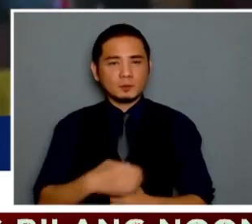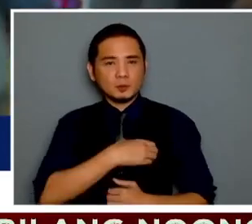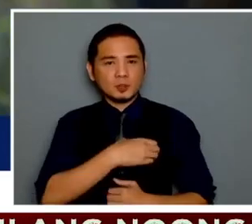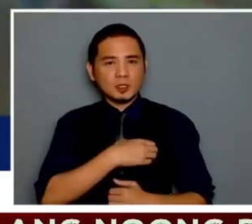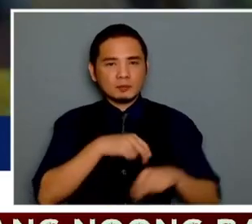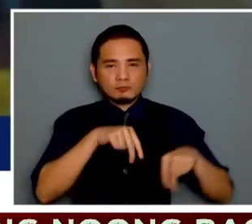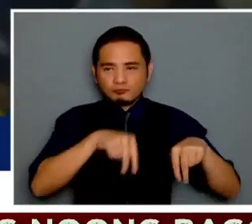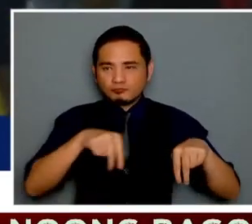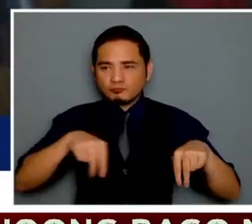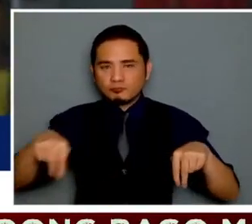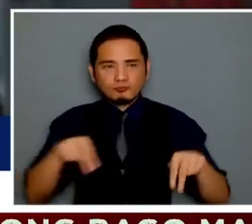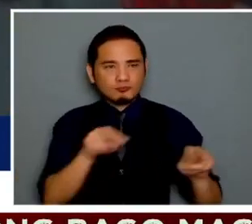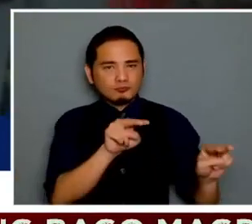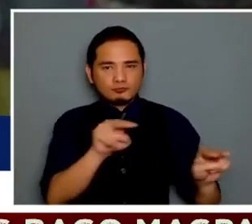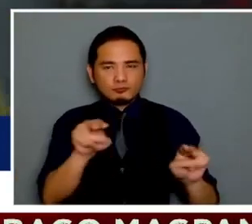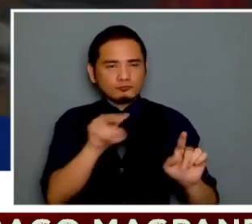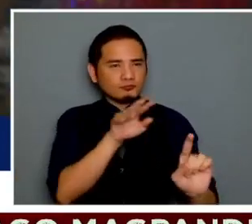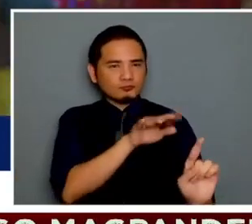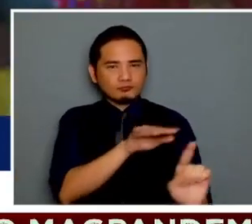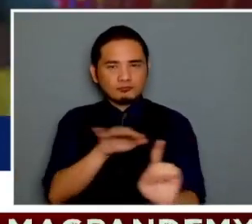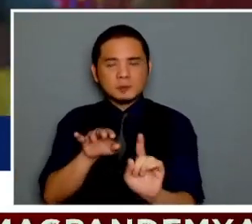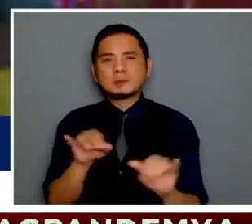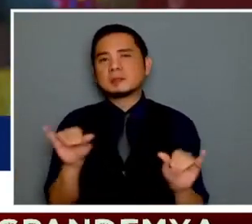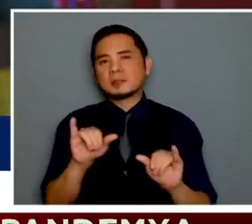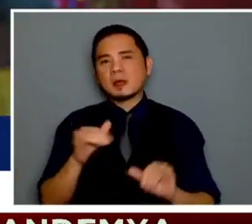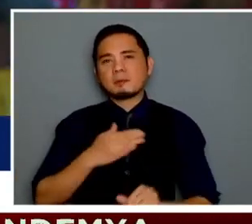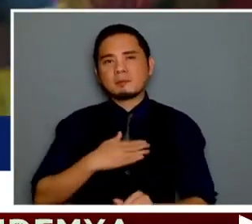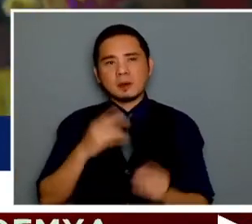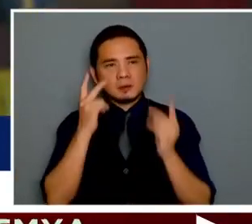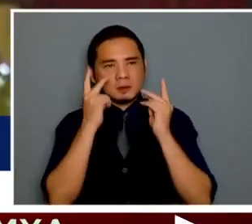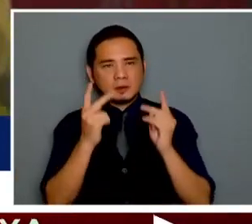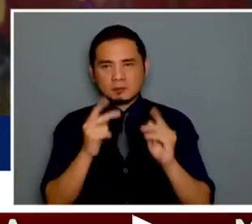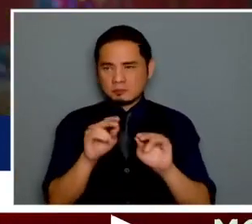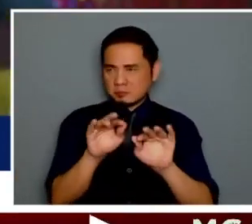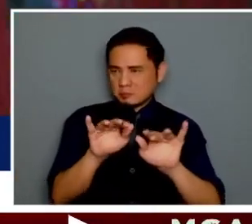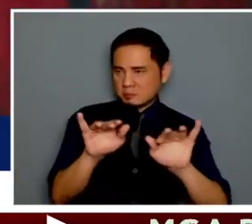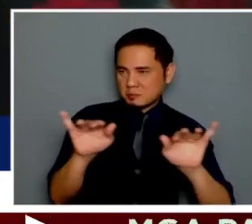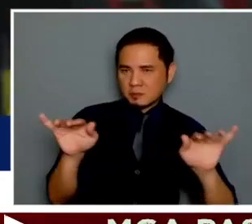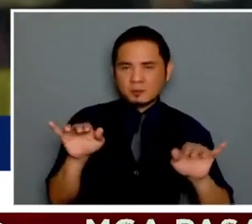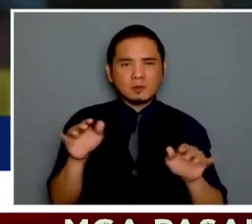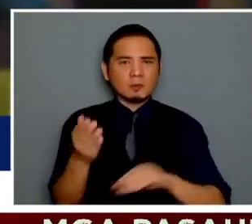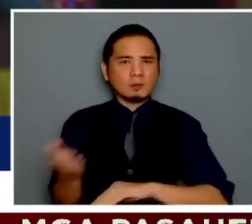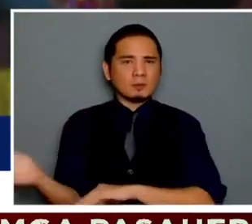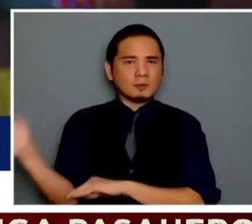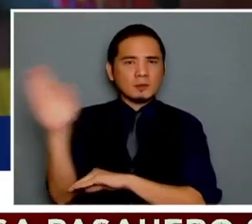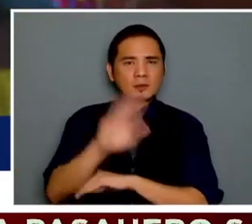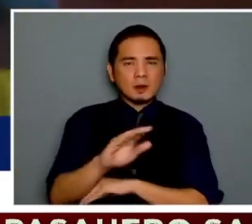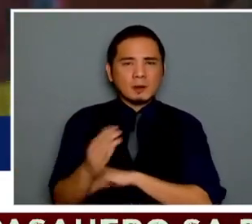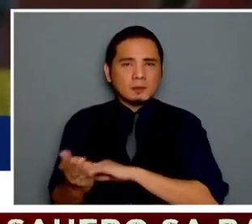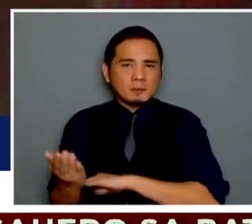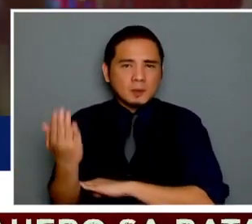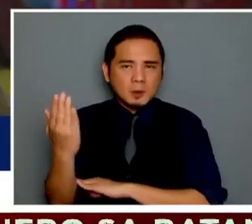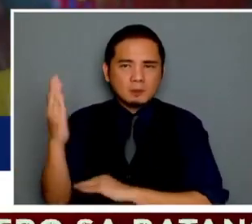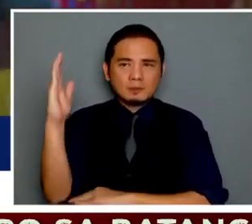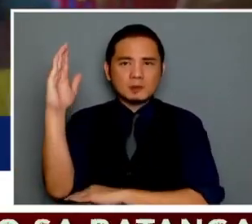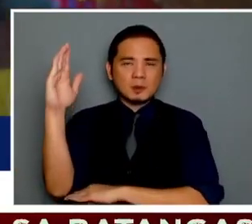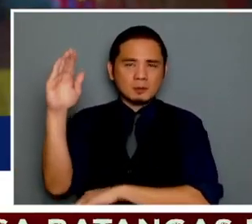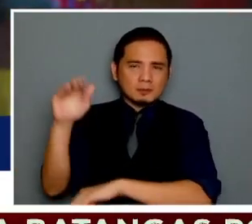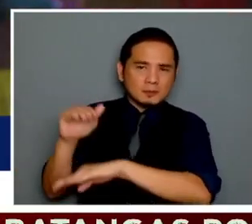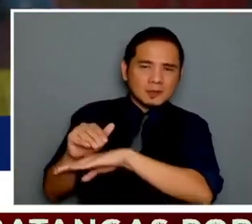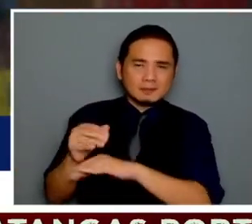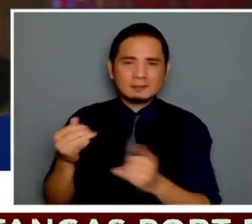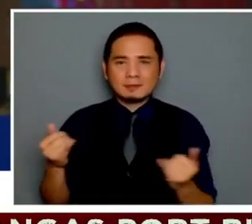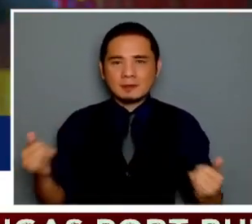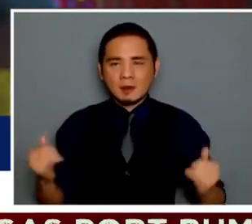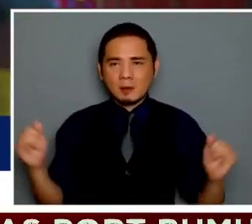nakaposisyon dito, ganun din yung aking nakita dito, no, habang sa buong araw, no, simula umaga hanggang sa maghapon, hanggang ngayong gabi